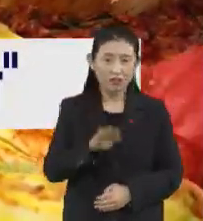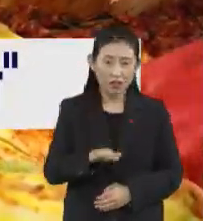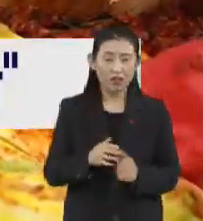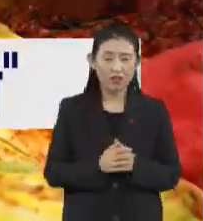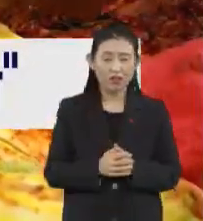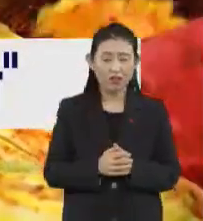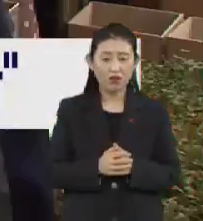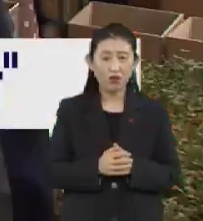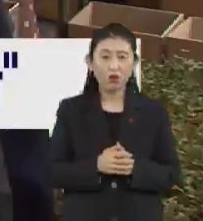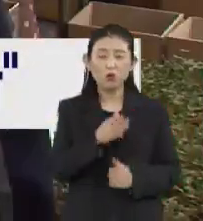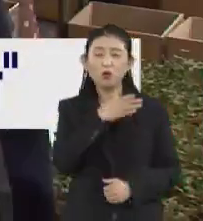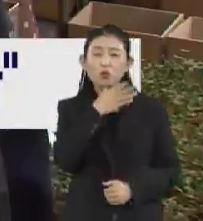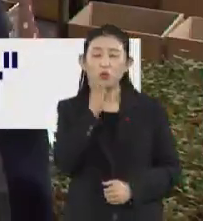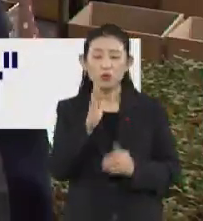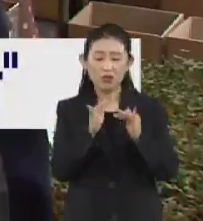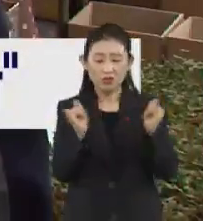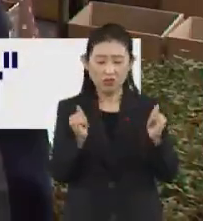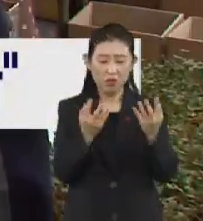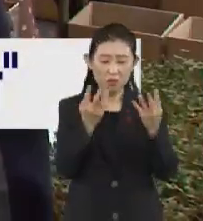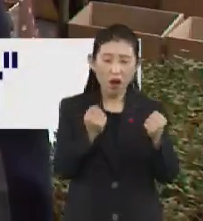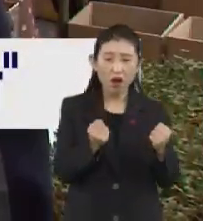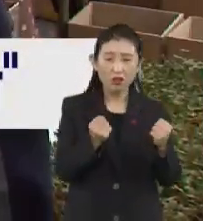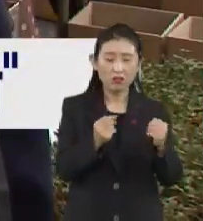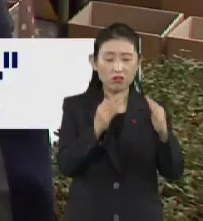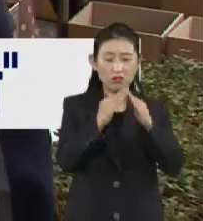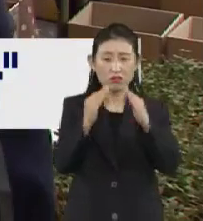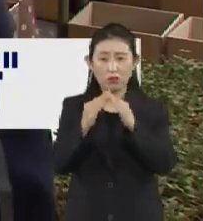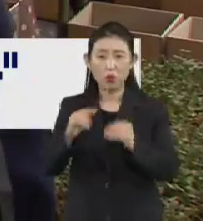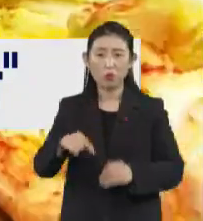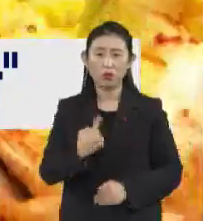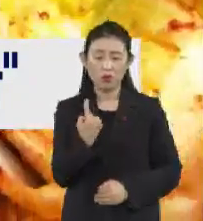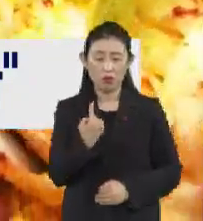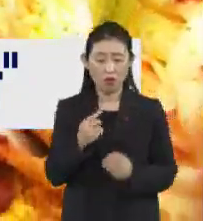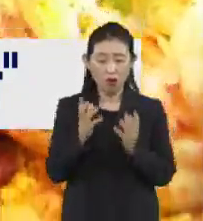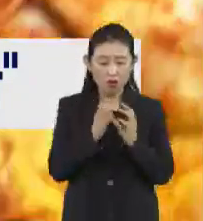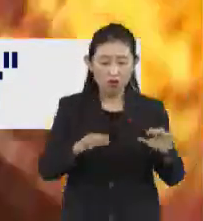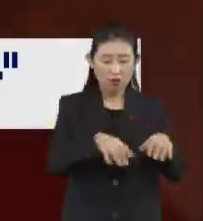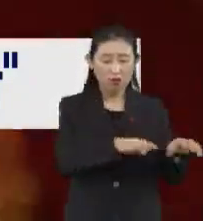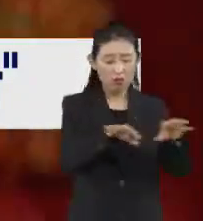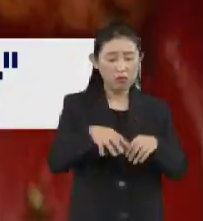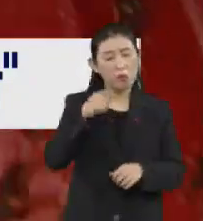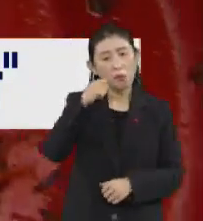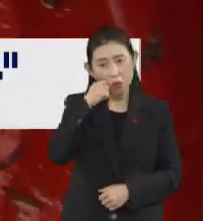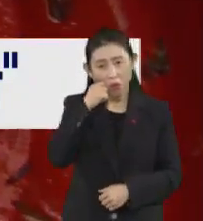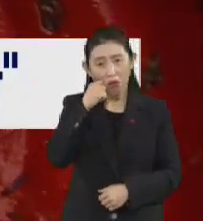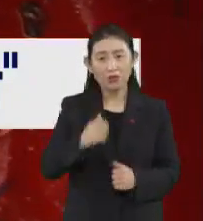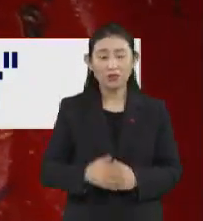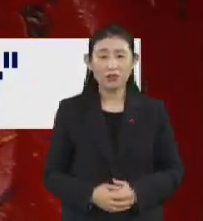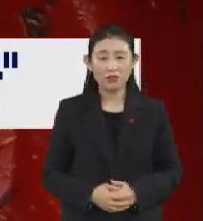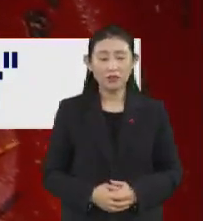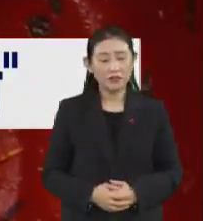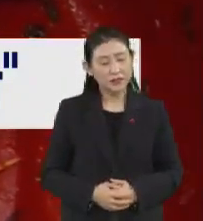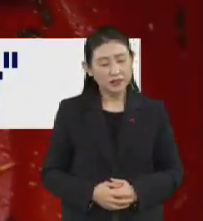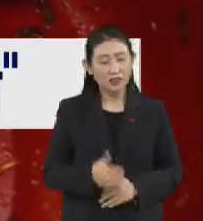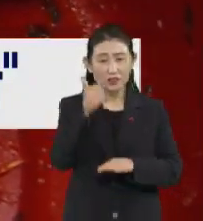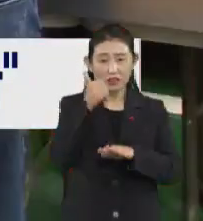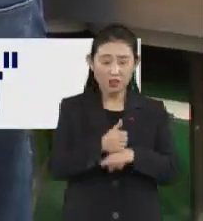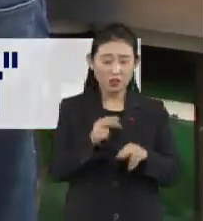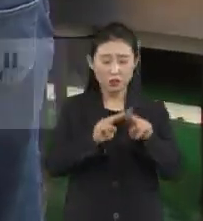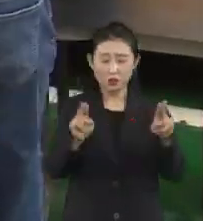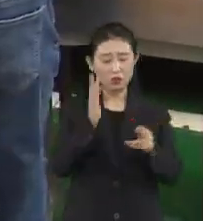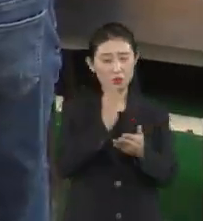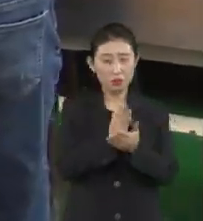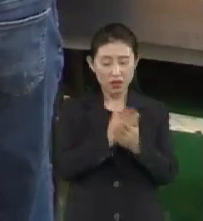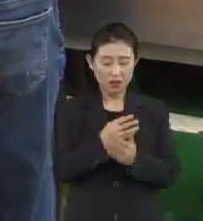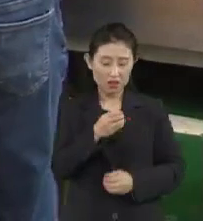하지만 원도심 특성상 거동이 어려운 독거노인을 비롯해 김장을 담그기 어려운 가구가 너무 많아 회원들이